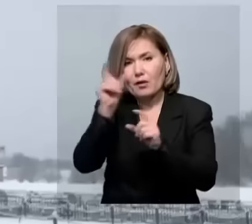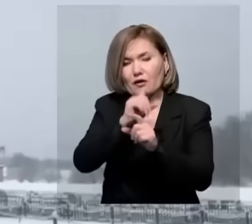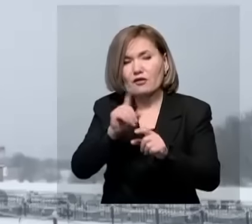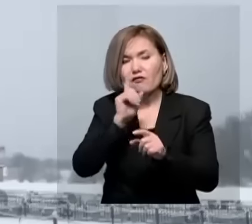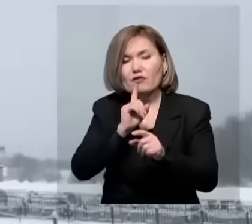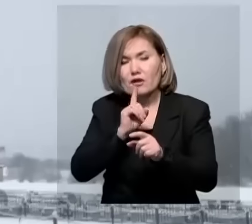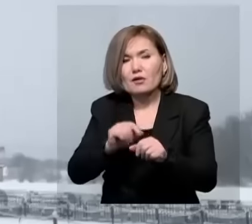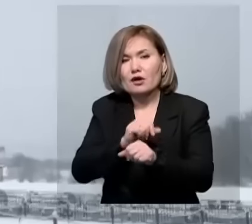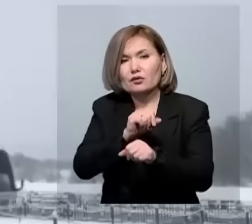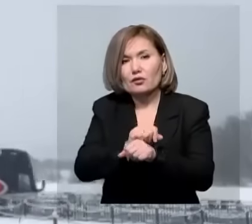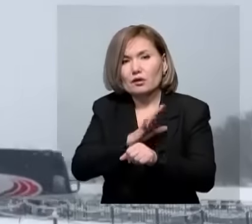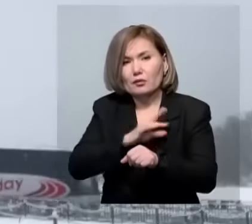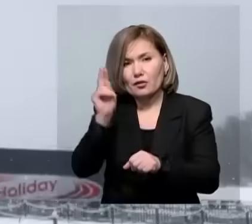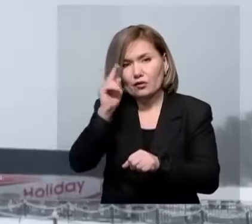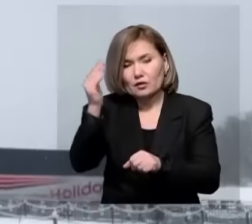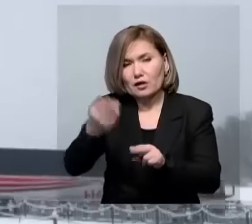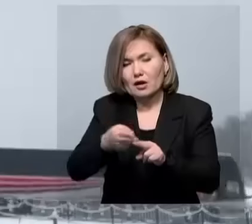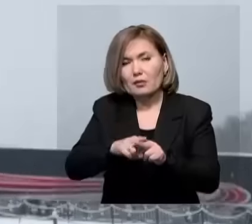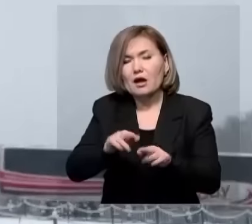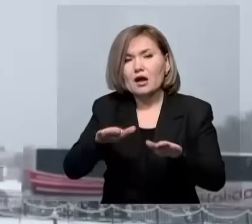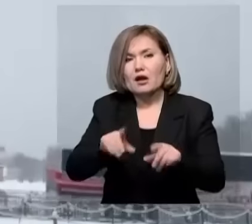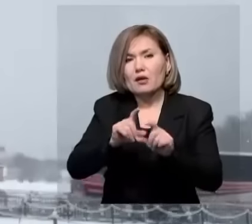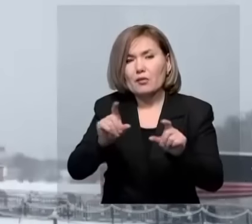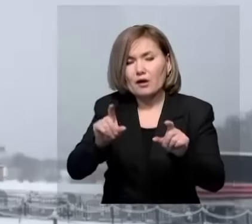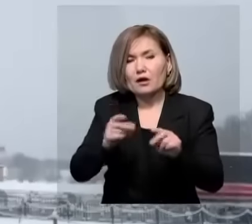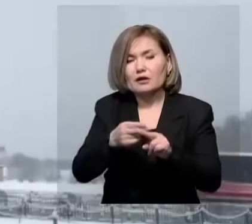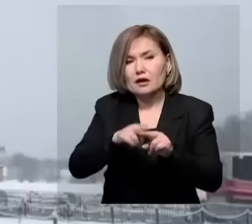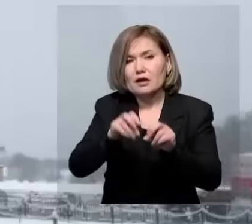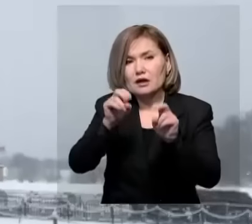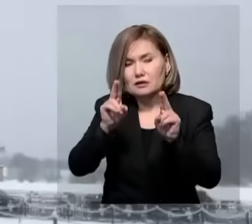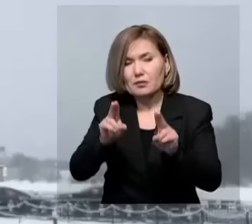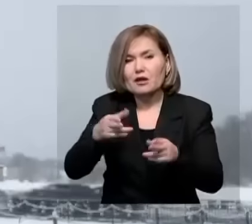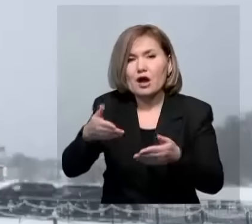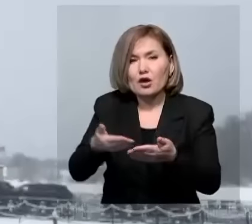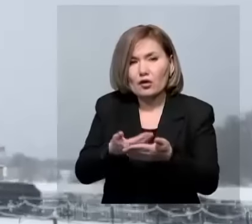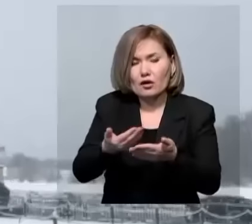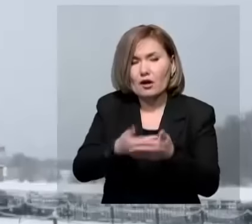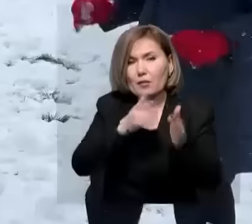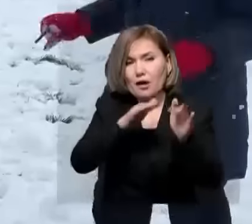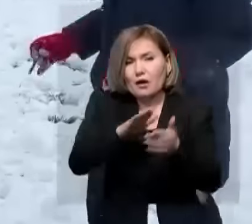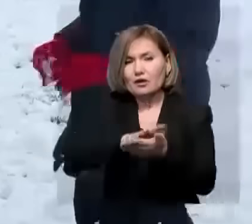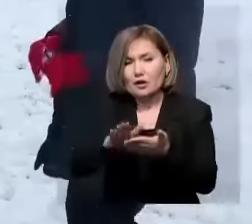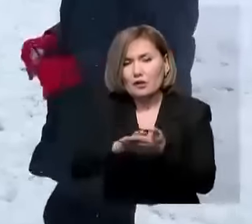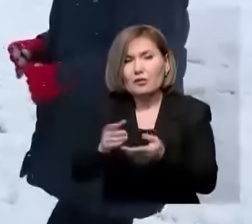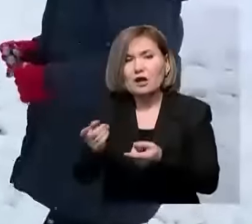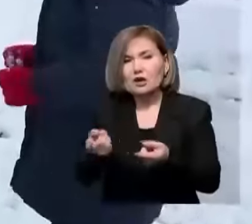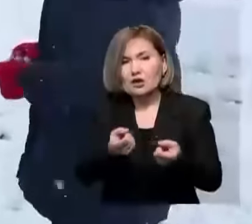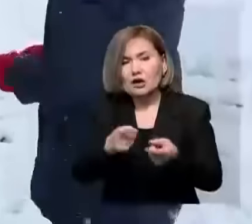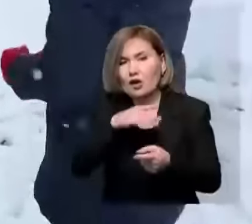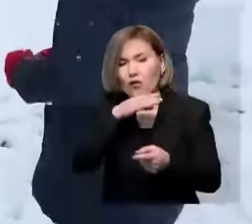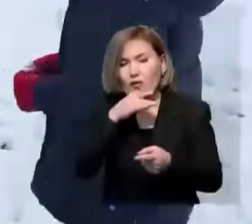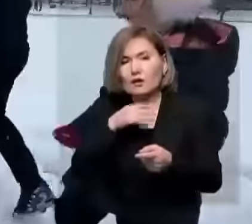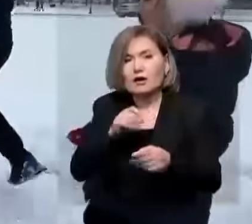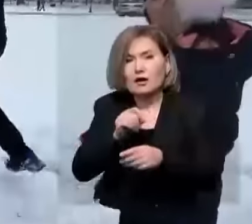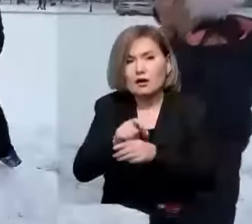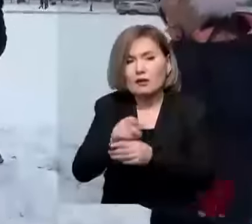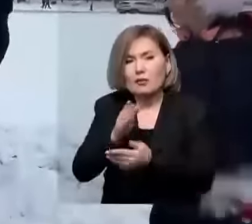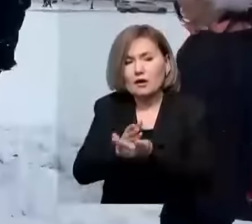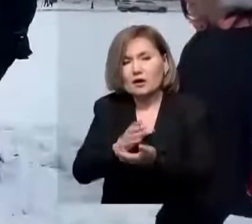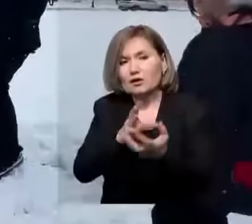тоқтатты. Соңғы күндері жергілікті дүкендерде қар тазалауға арналған күректермен қатар шаналарға да сұраныс артқан. Ал балаларға